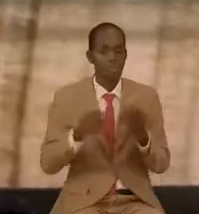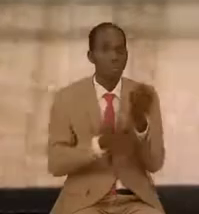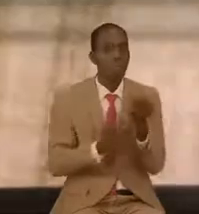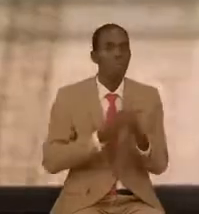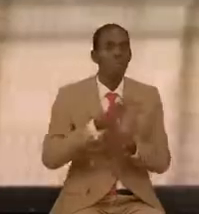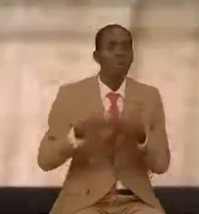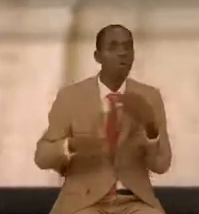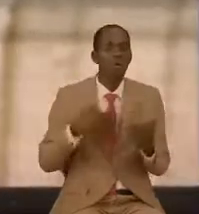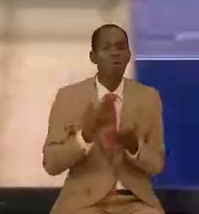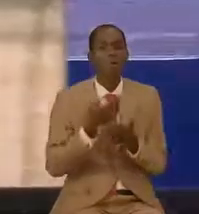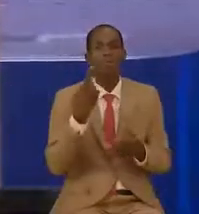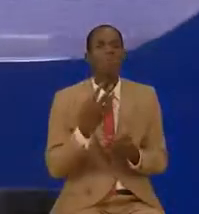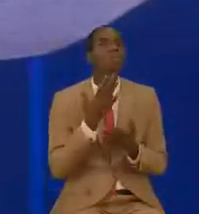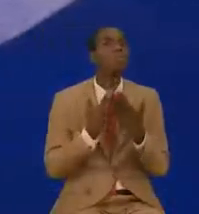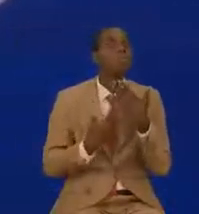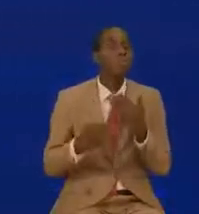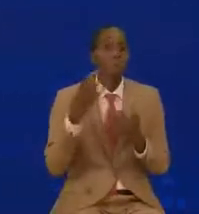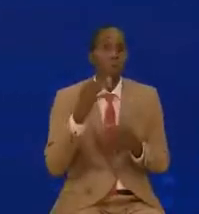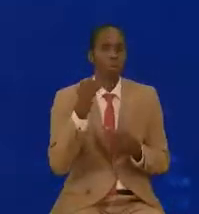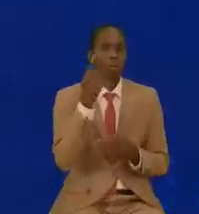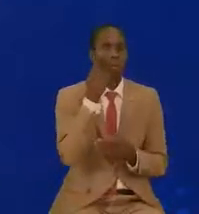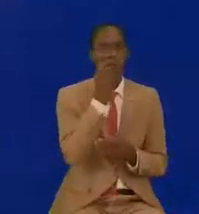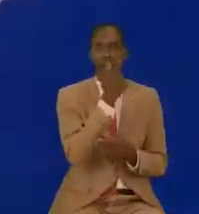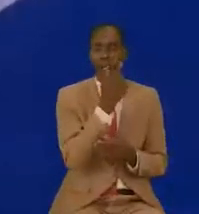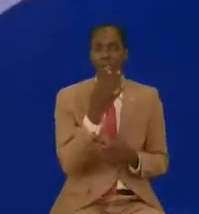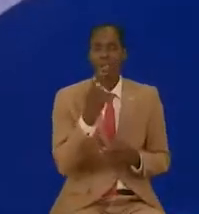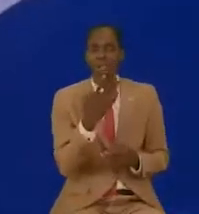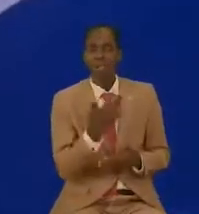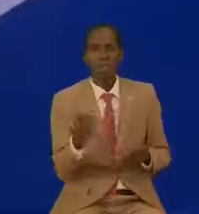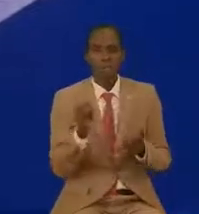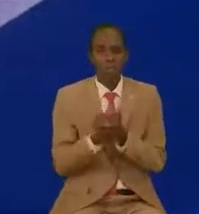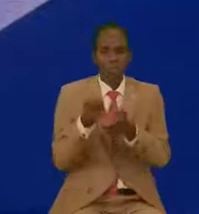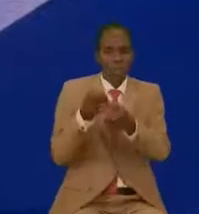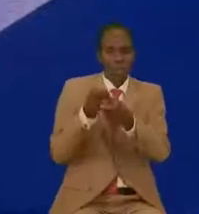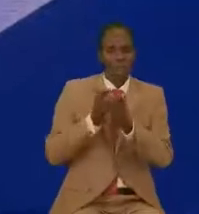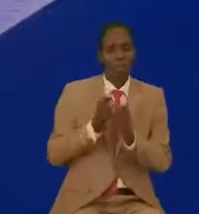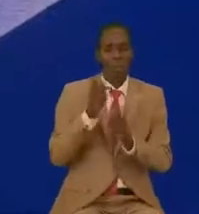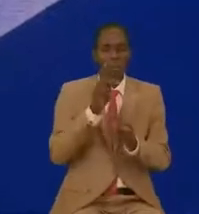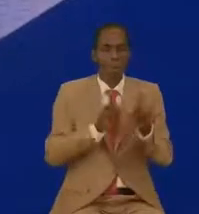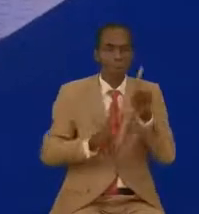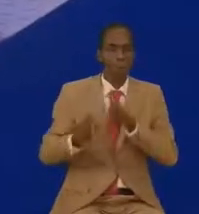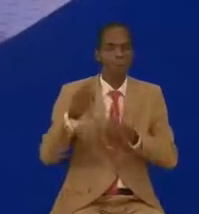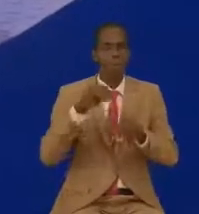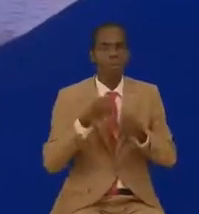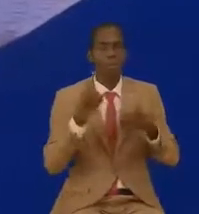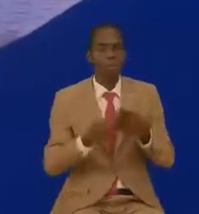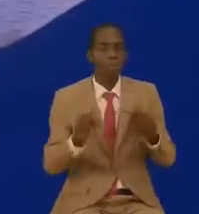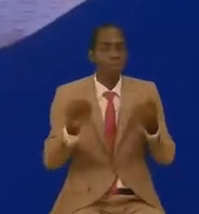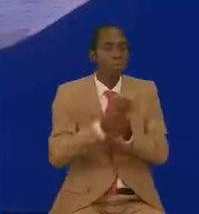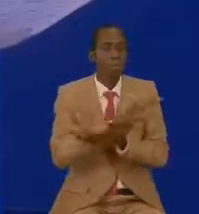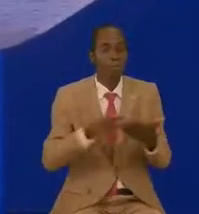charnelle et le désir, la convoitise des yeux, ce qui attire les gens à